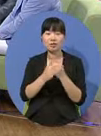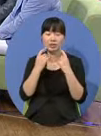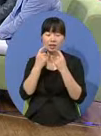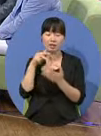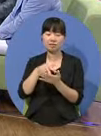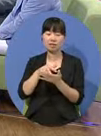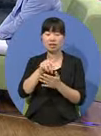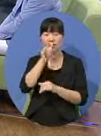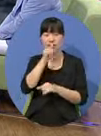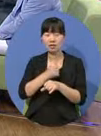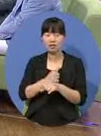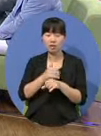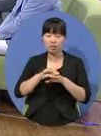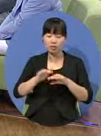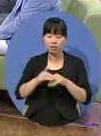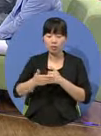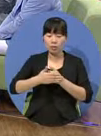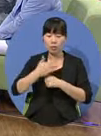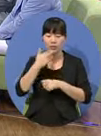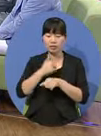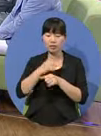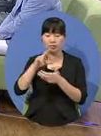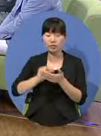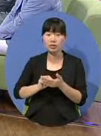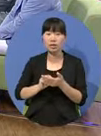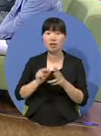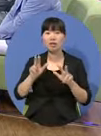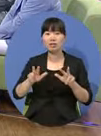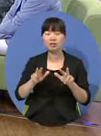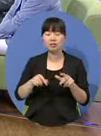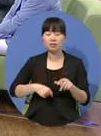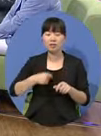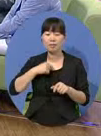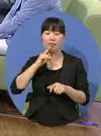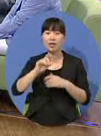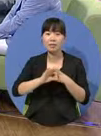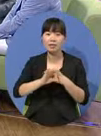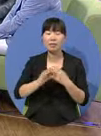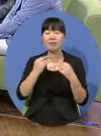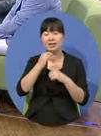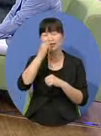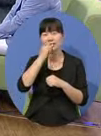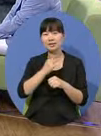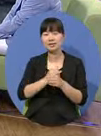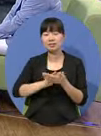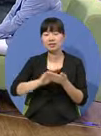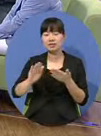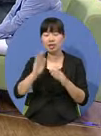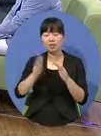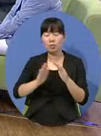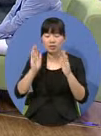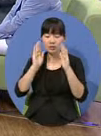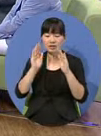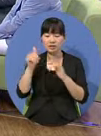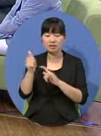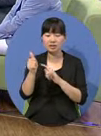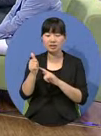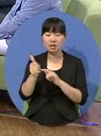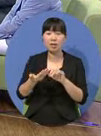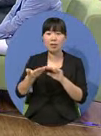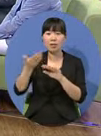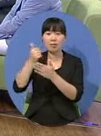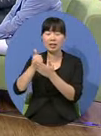들어있거나 그래서 이렇게 풀어도 도움이 안 되는 문제들이 사실 솔직히 말씀드리면 굉장히 많습니다. 그래서 공신 선배들은 무조건 기출 아니면